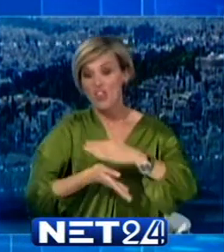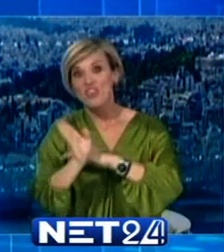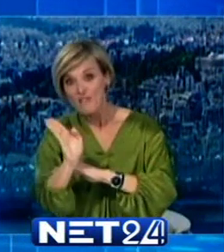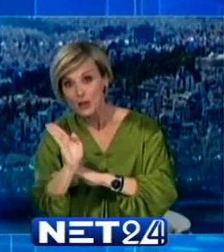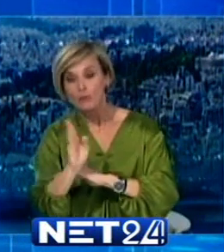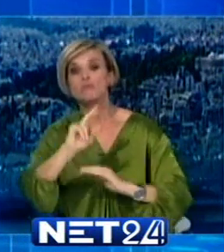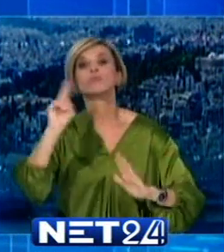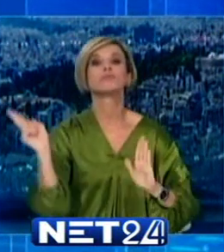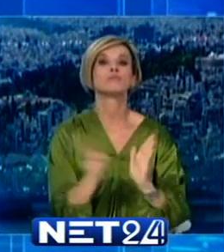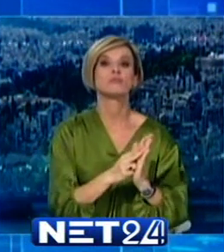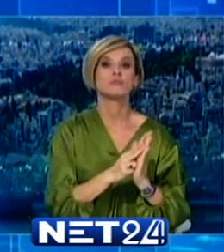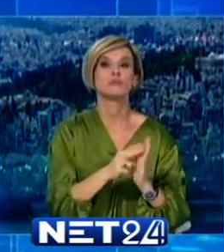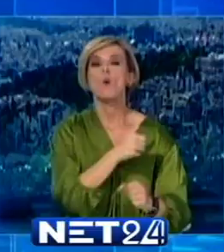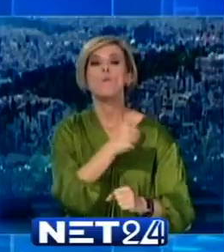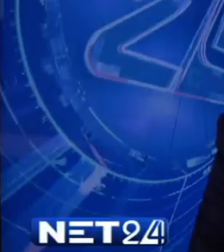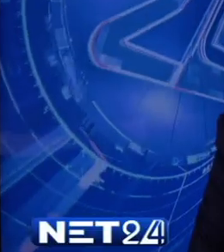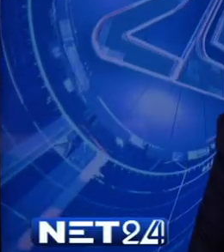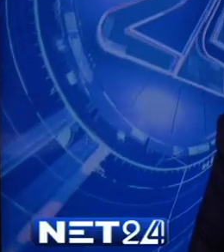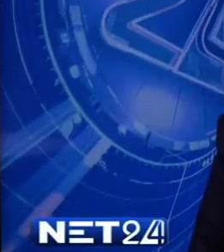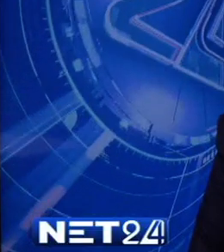επιτρέπεται. Επιτρέπεται μόνο το delivery.